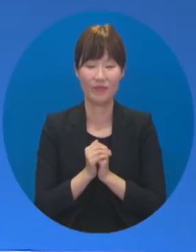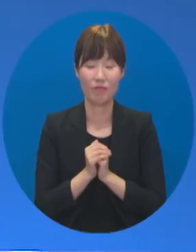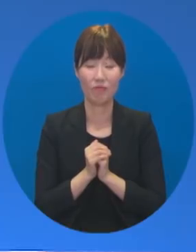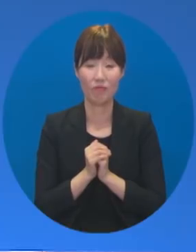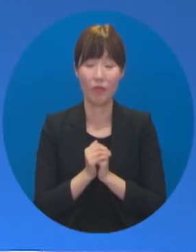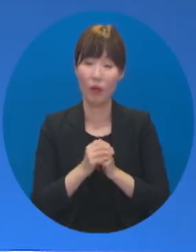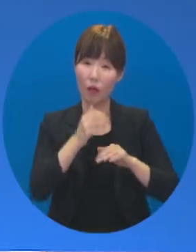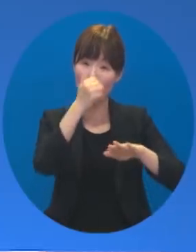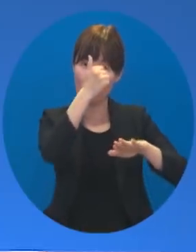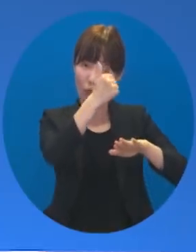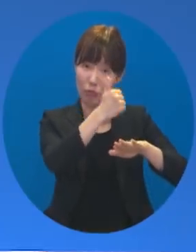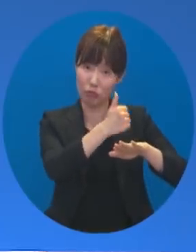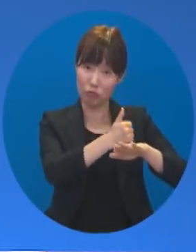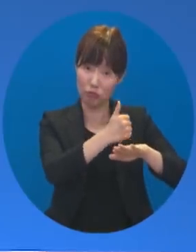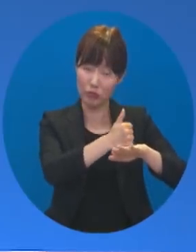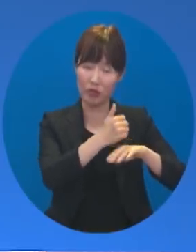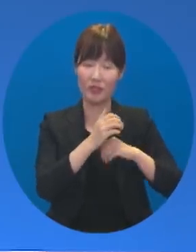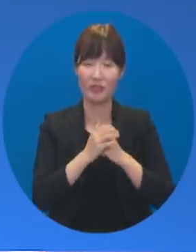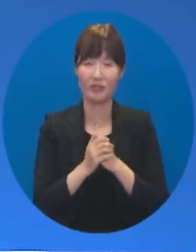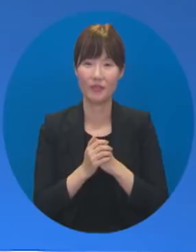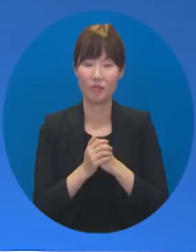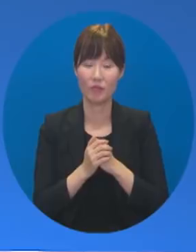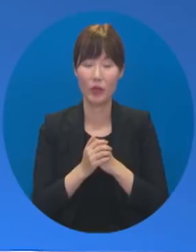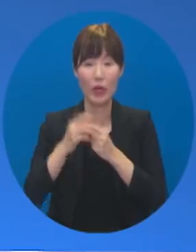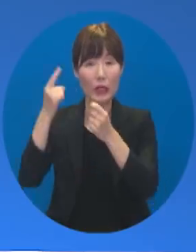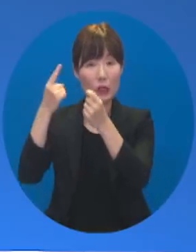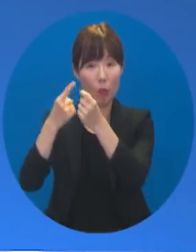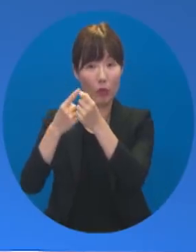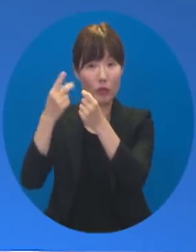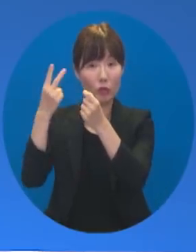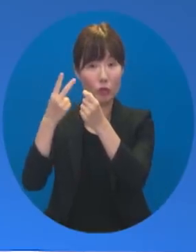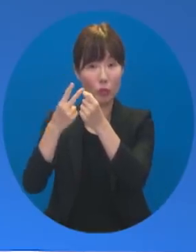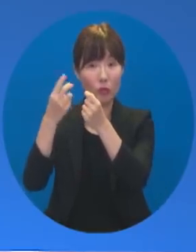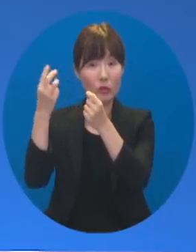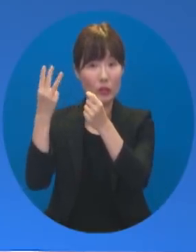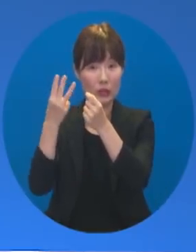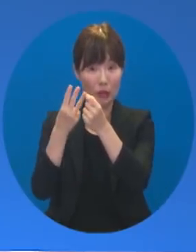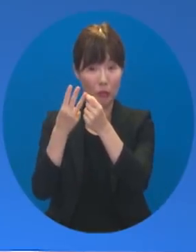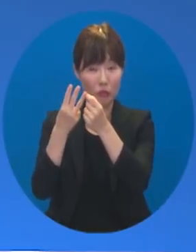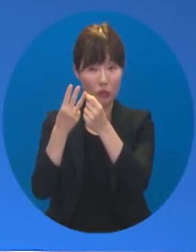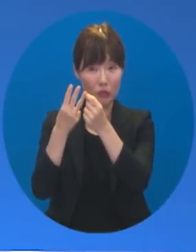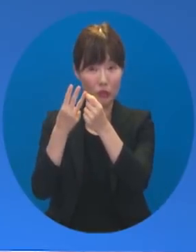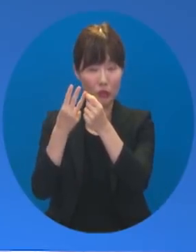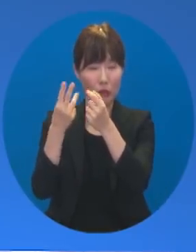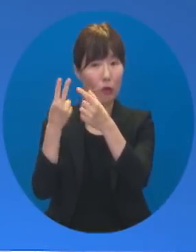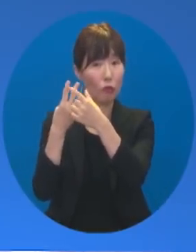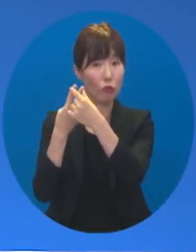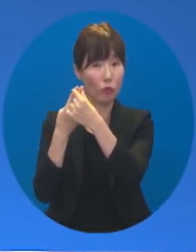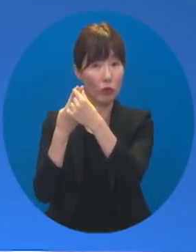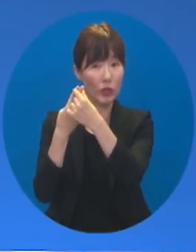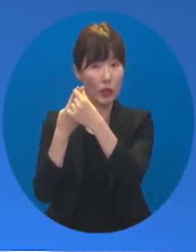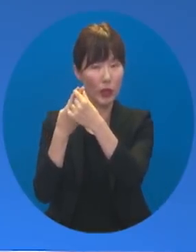결국에는 사실 첫 번째 이야기와 두 번째 이야기가 겹치는 이야기일 수 있지만